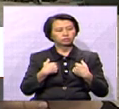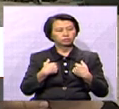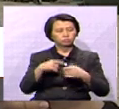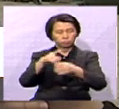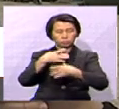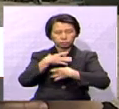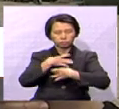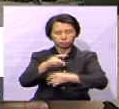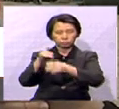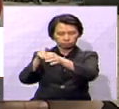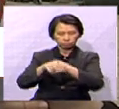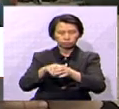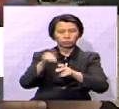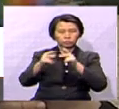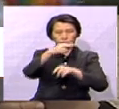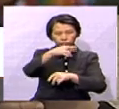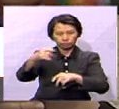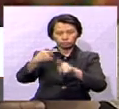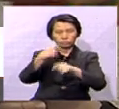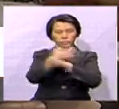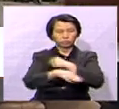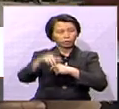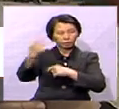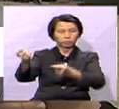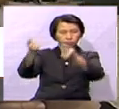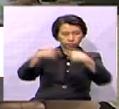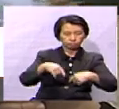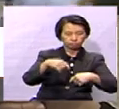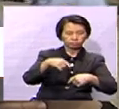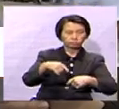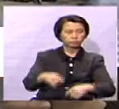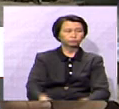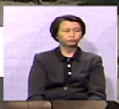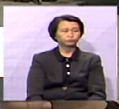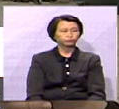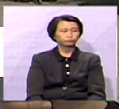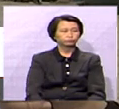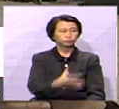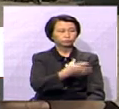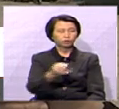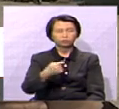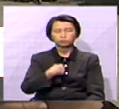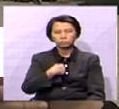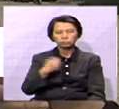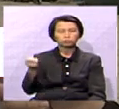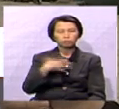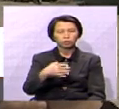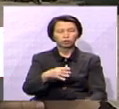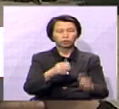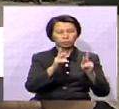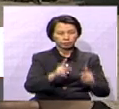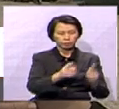menarik minat lebih ramai penang-penang dari negara-negara lain untuk datang. Dan saya dipahamkan pihak